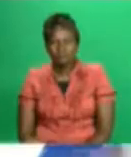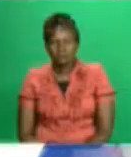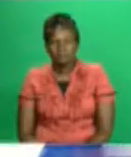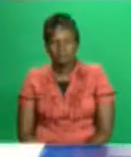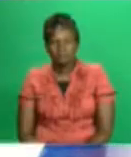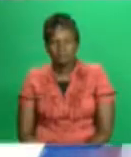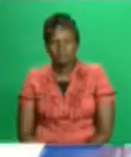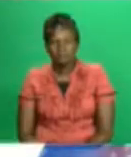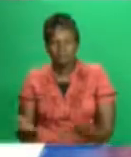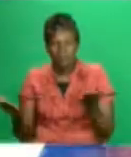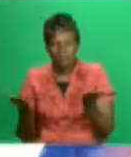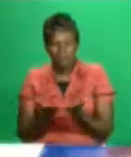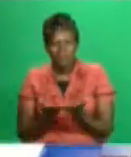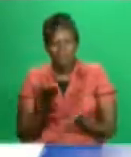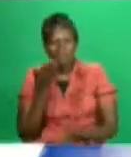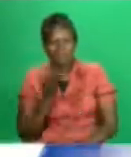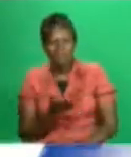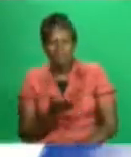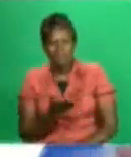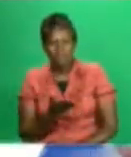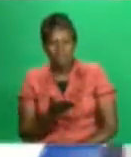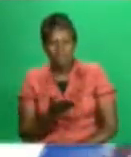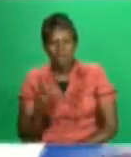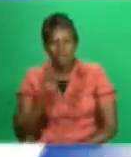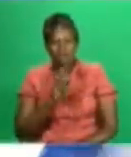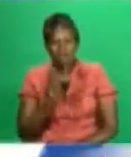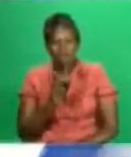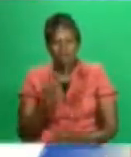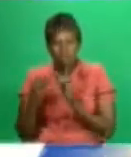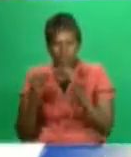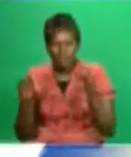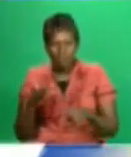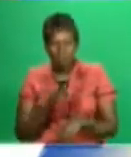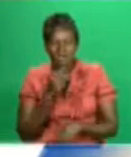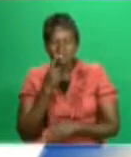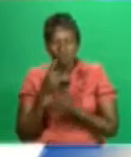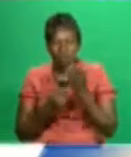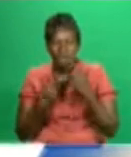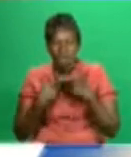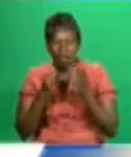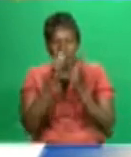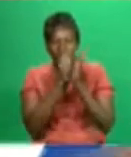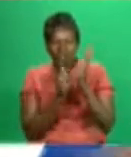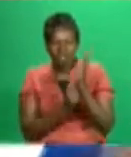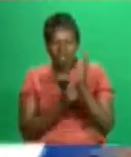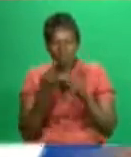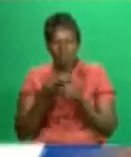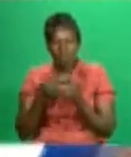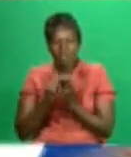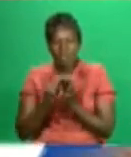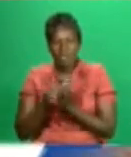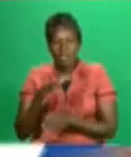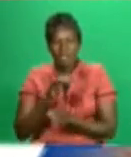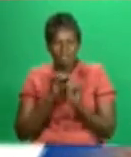Charo aliwarai wapiga kura wa eneo hili la Malindi kutotumiwa na wapinzani wake, akidai hawana ajenda za maendeleo kwa eneo hilo.